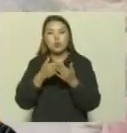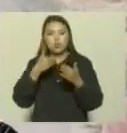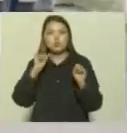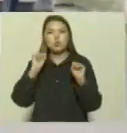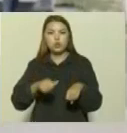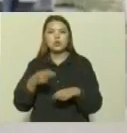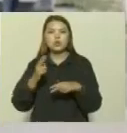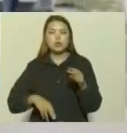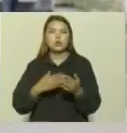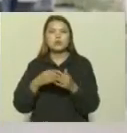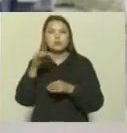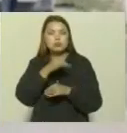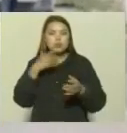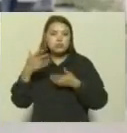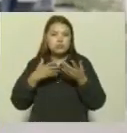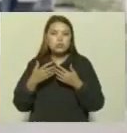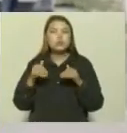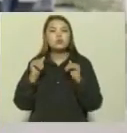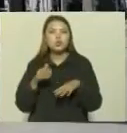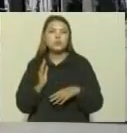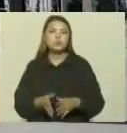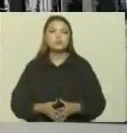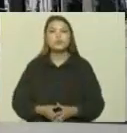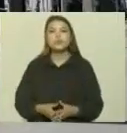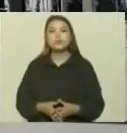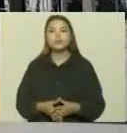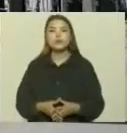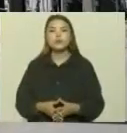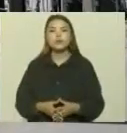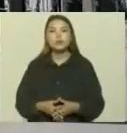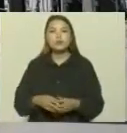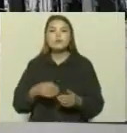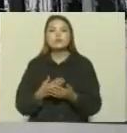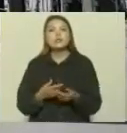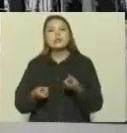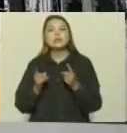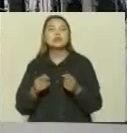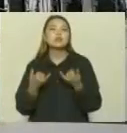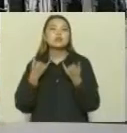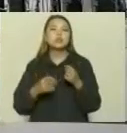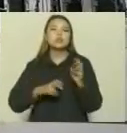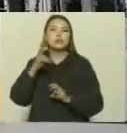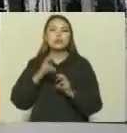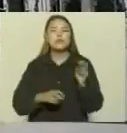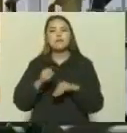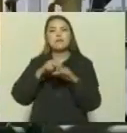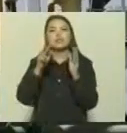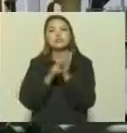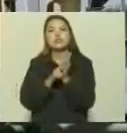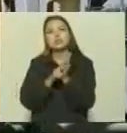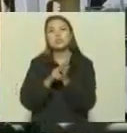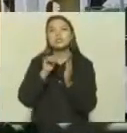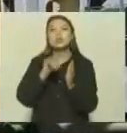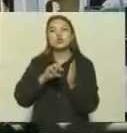раньше. Рассмотрим, изучим, потом примем решение. Действующий завод выпускает в месяц 18 тысяч тонн сжиженного нефтяного